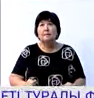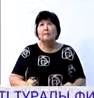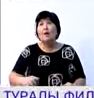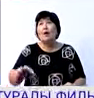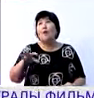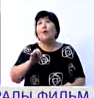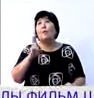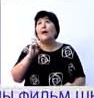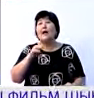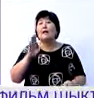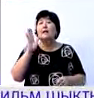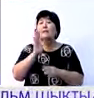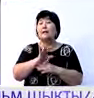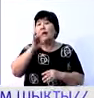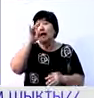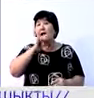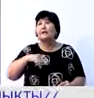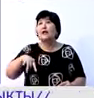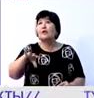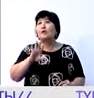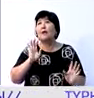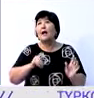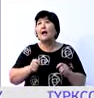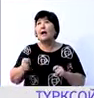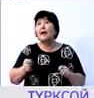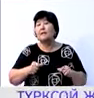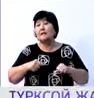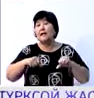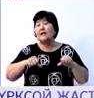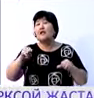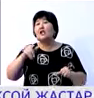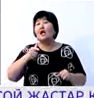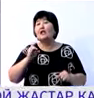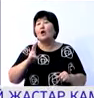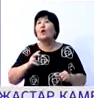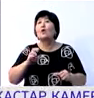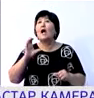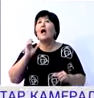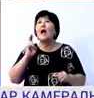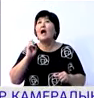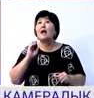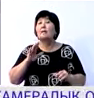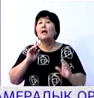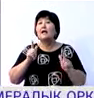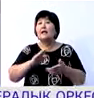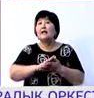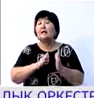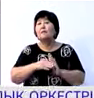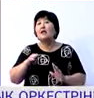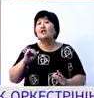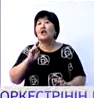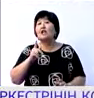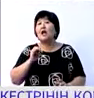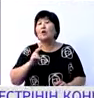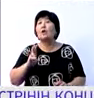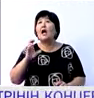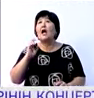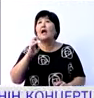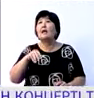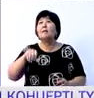Облыс әкімінің өкімімен және Қазақстан Республикасы президенті әкімшілігі және Жаңаорған аудандық мәслихатының келісімдері бойынша Жаңаорған ауданының